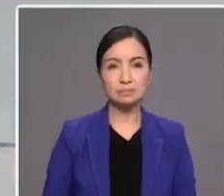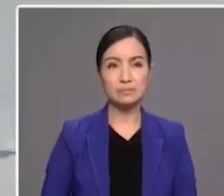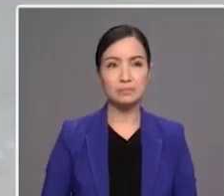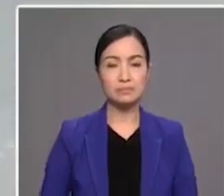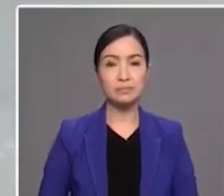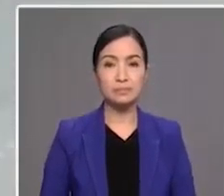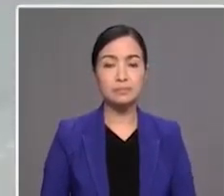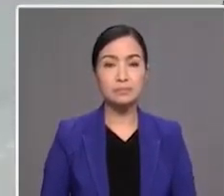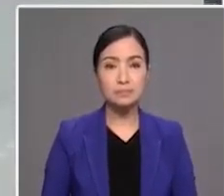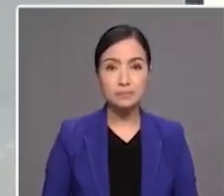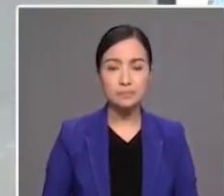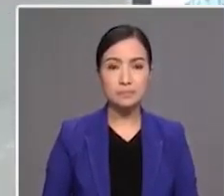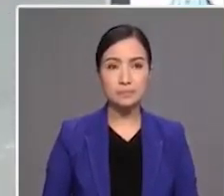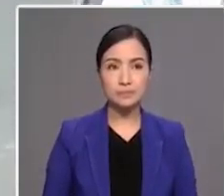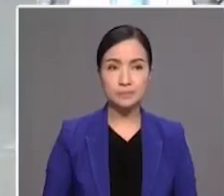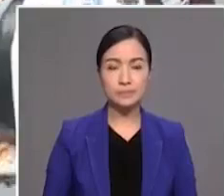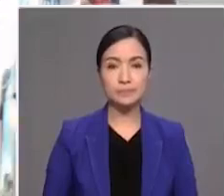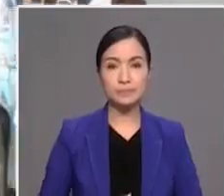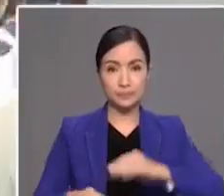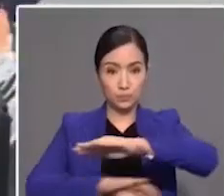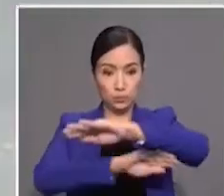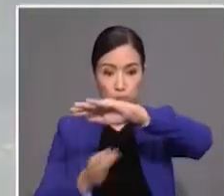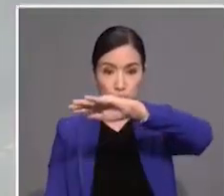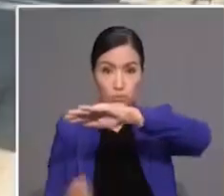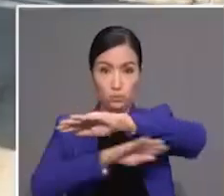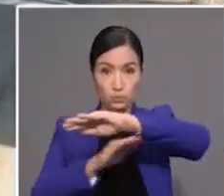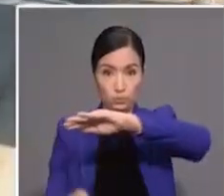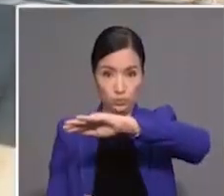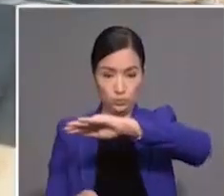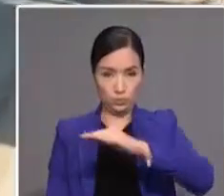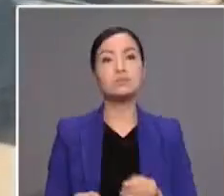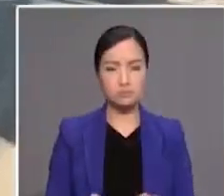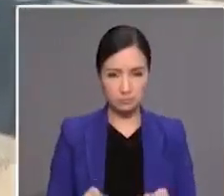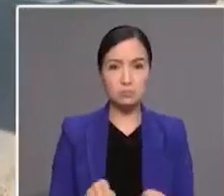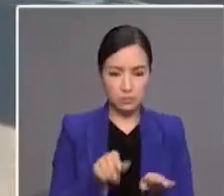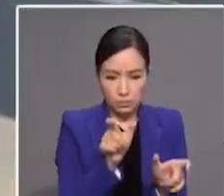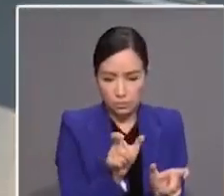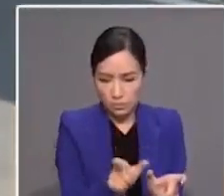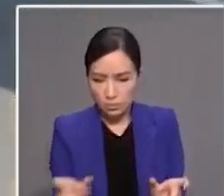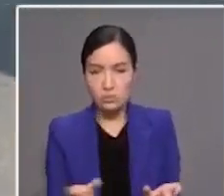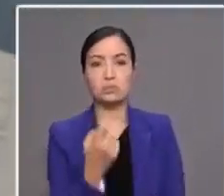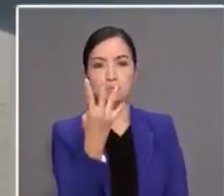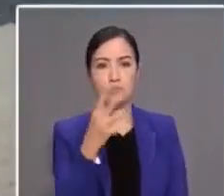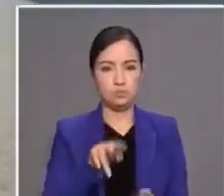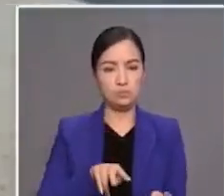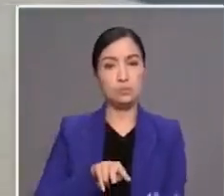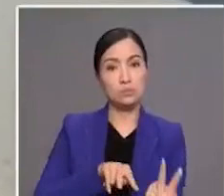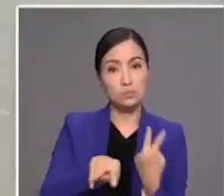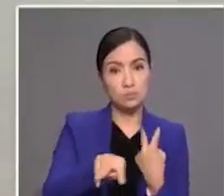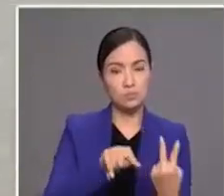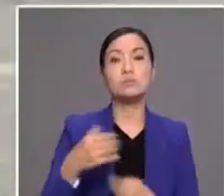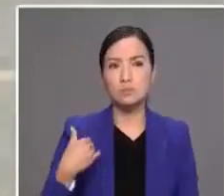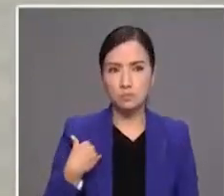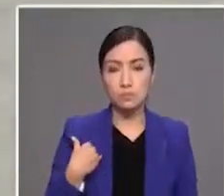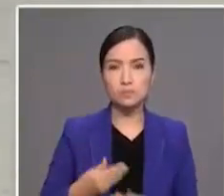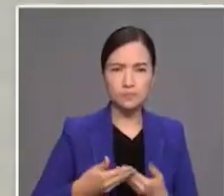ค ์สำหรับอุโมงค์ทางลอดแยกรัชโยธินเป็นอุโมงค์ขนาด4ช่องทางจราจรไปกลับในแนวถนนรัชดาภิเษก